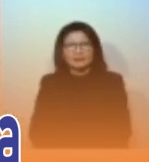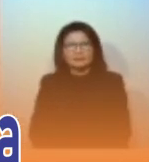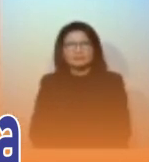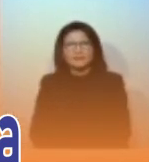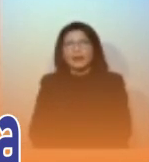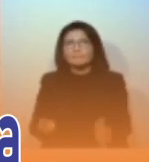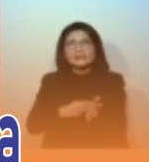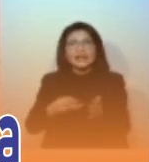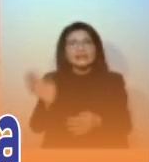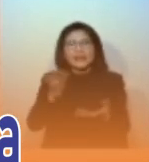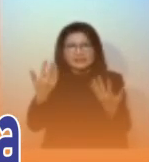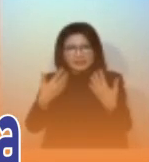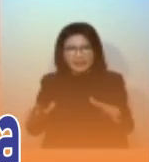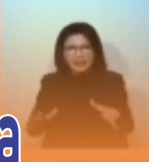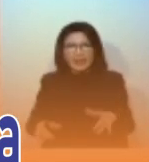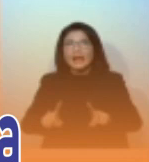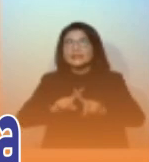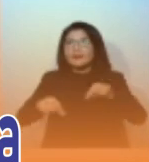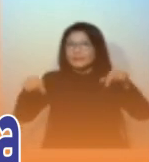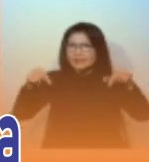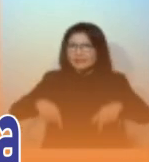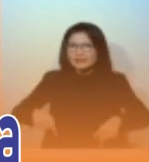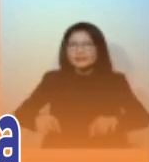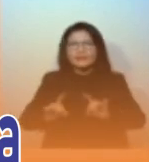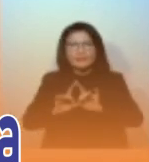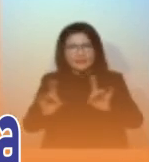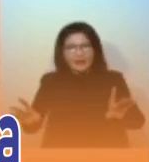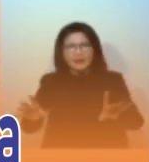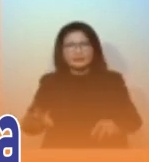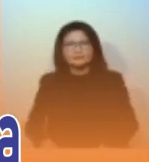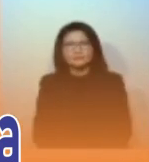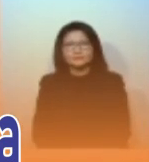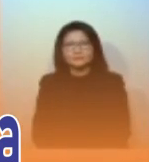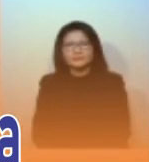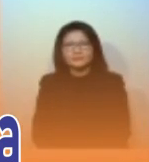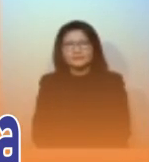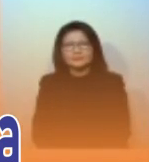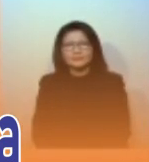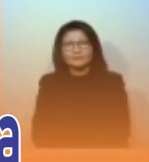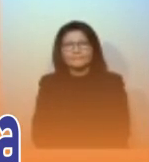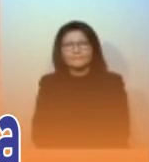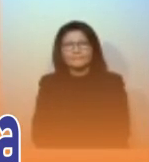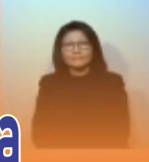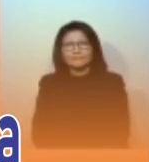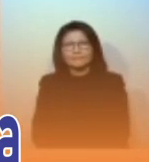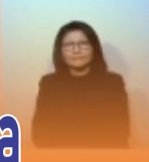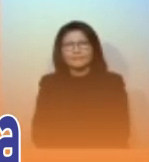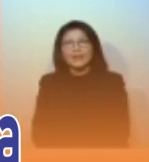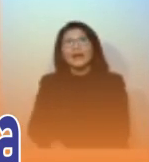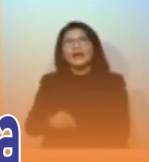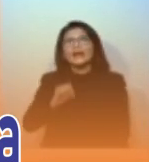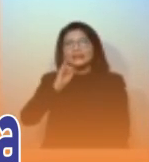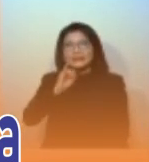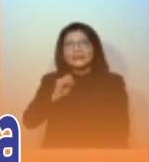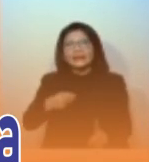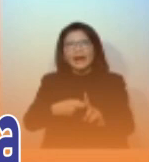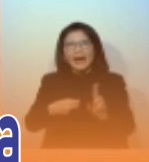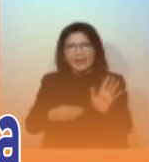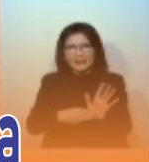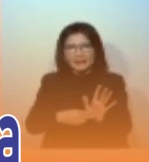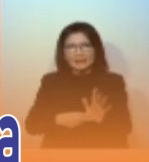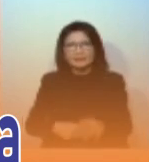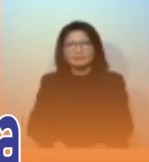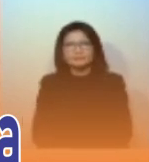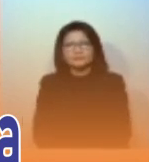diselesaikan. Kita harus menghadapi masalah dengan menyelesaikan. Lalu yang kedua, terkait dengan IKN.